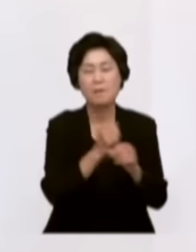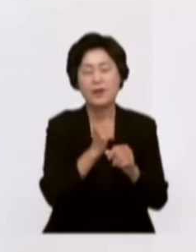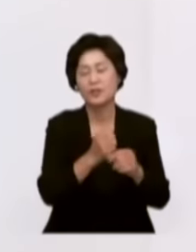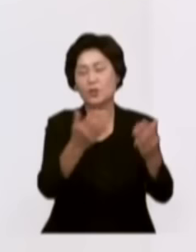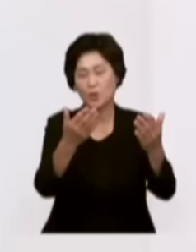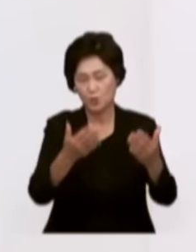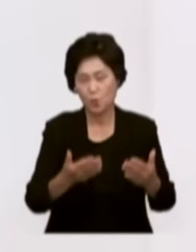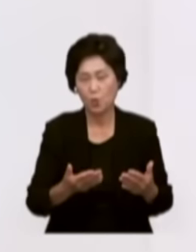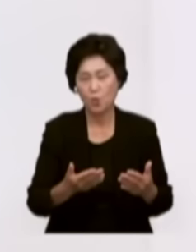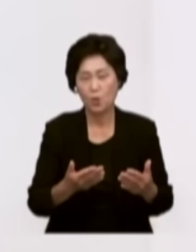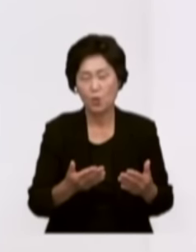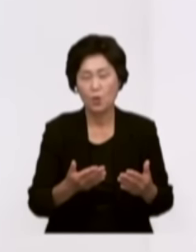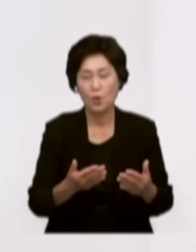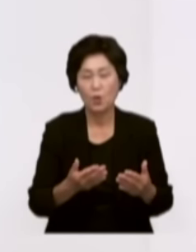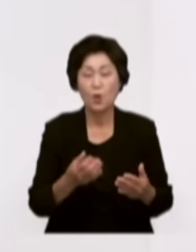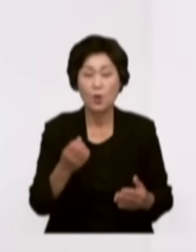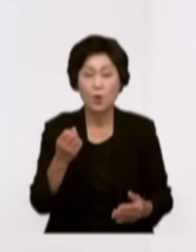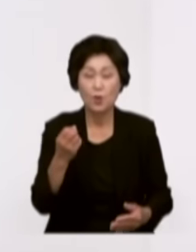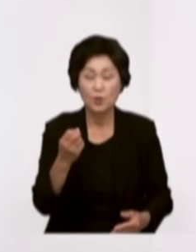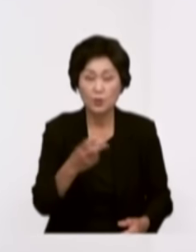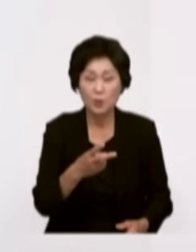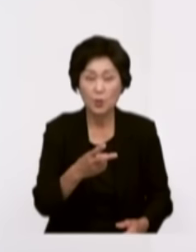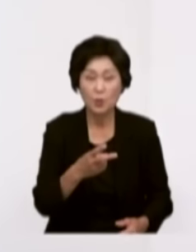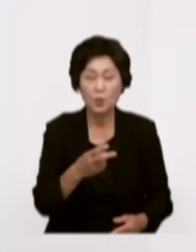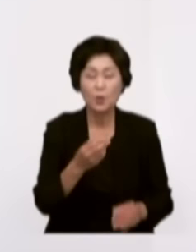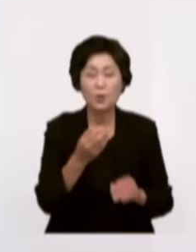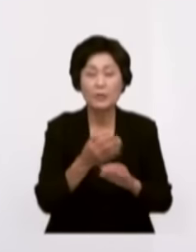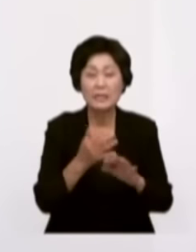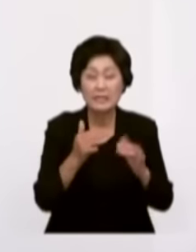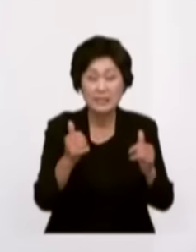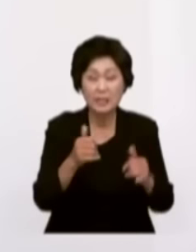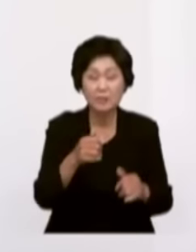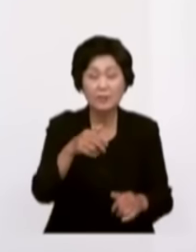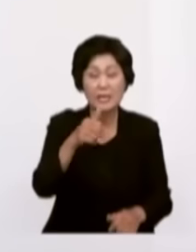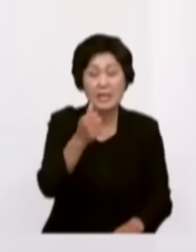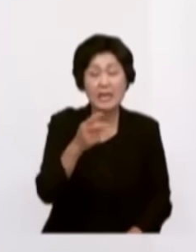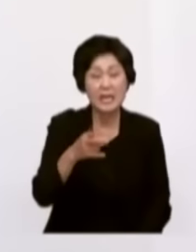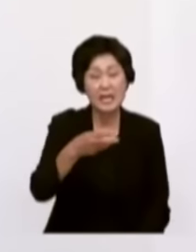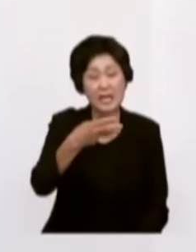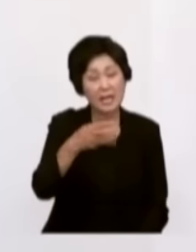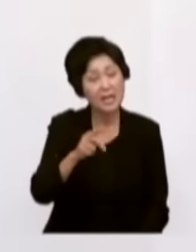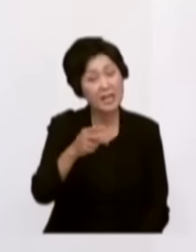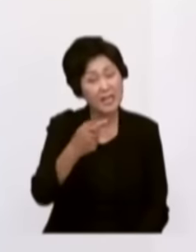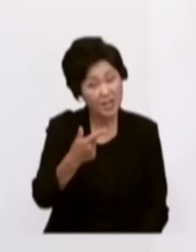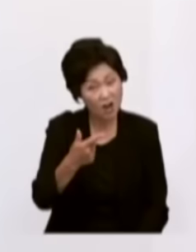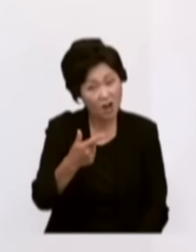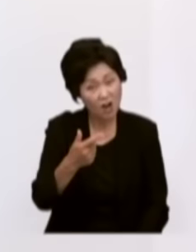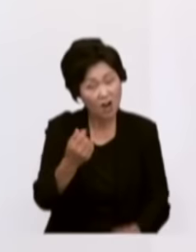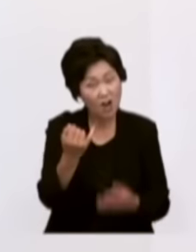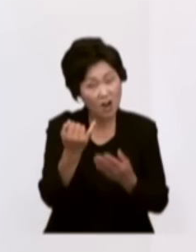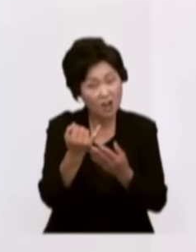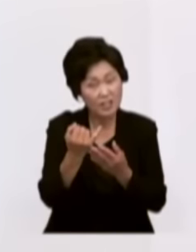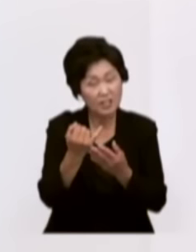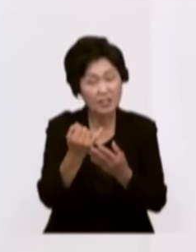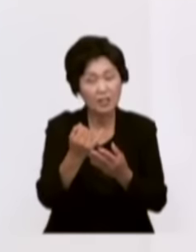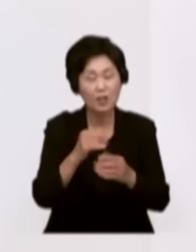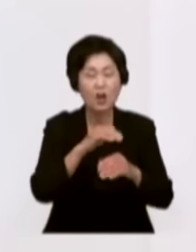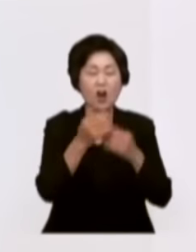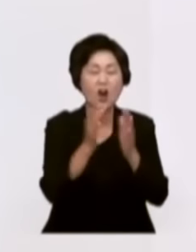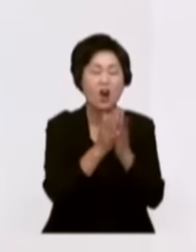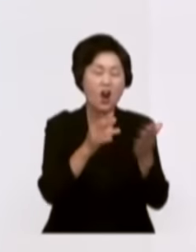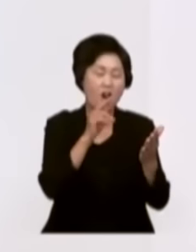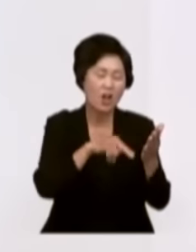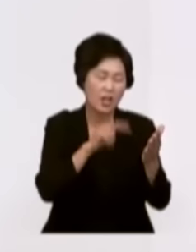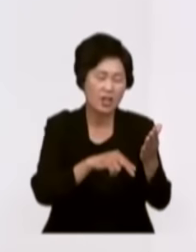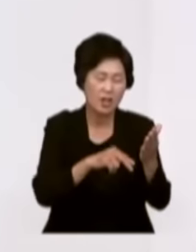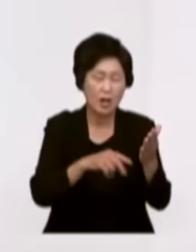그렇게 만들어주시고 또 혜련이 같은 경우 조혜련 같은 경우는 또 우리 성경 읽는 그 다토방을 만들어서 네. 어디부터